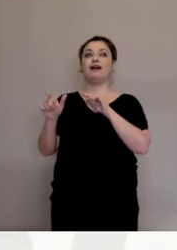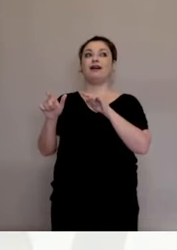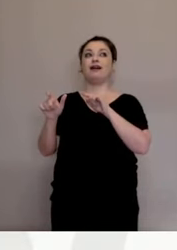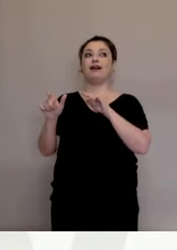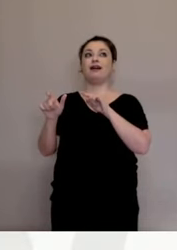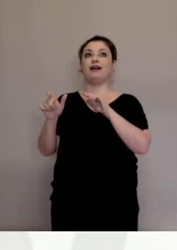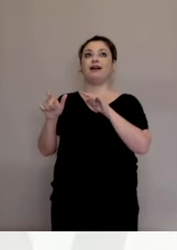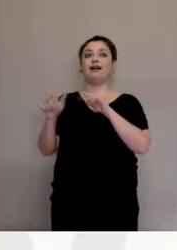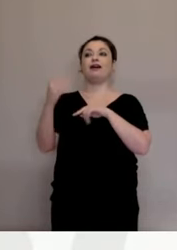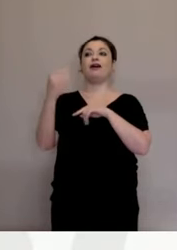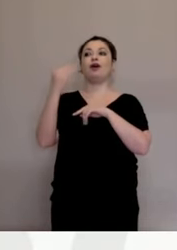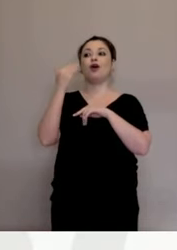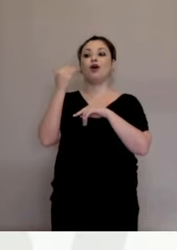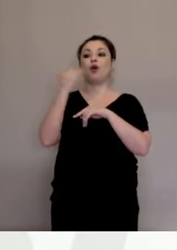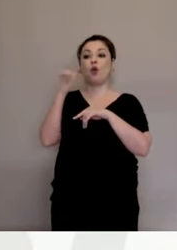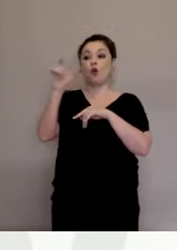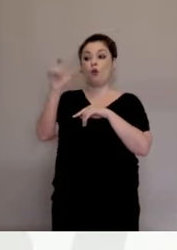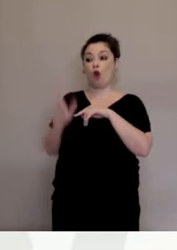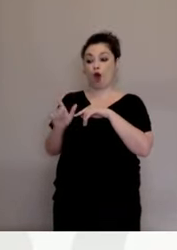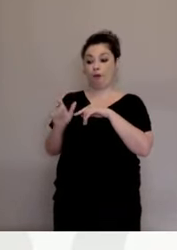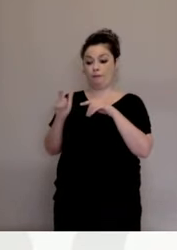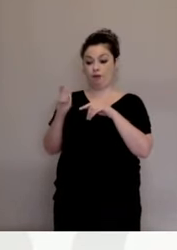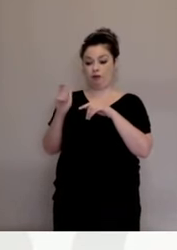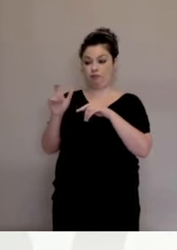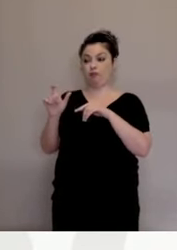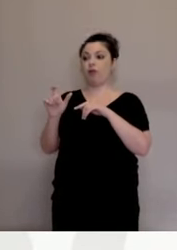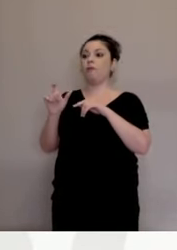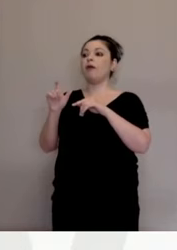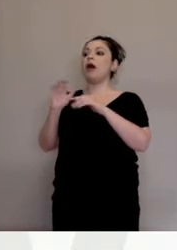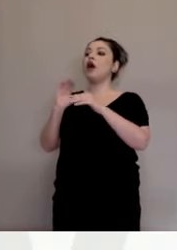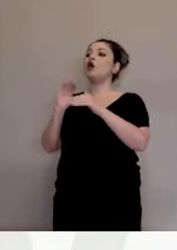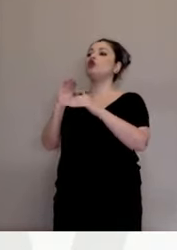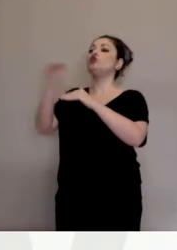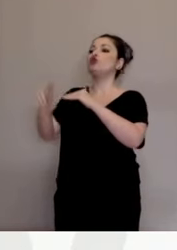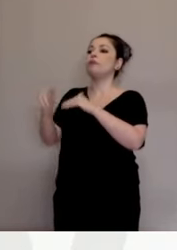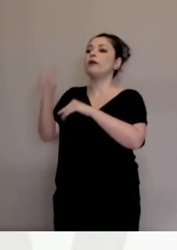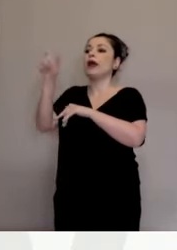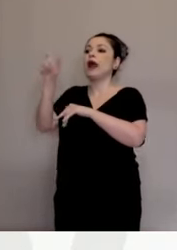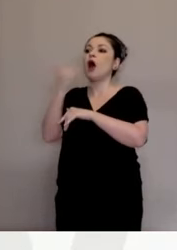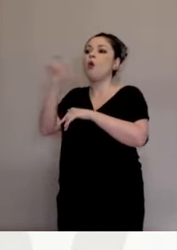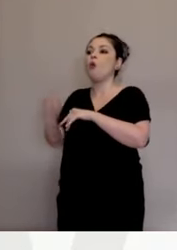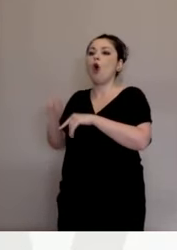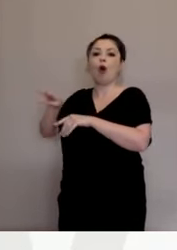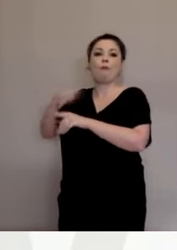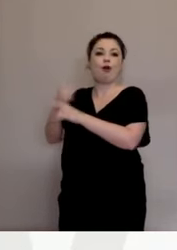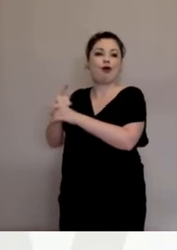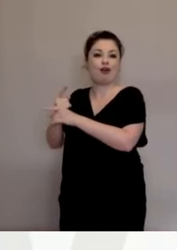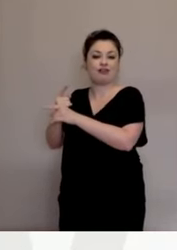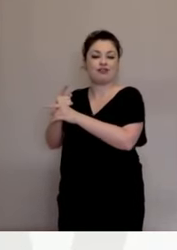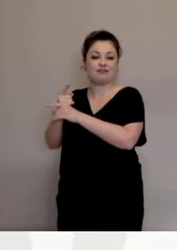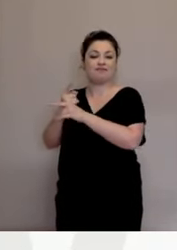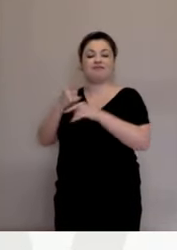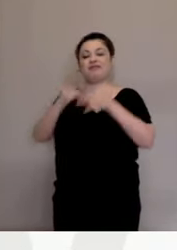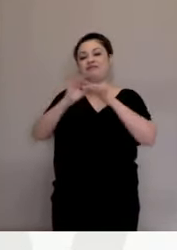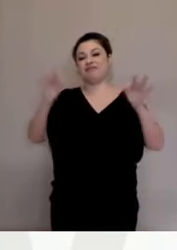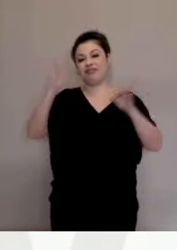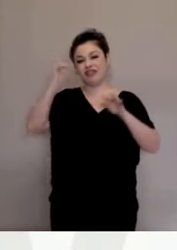al di là dell'uomo. In francese c'est l'homme passe infiniment